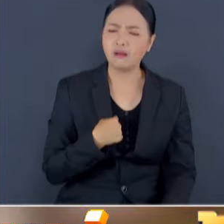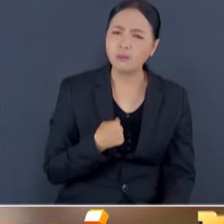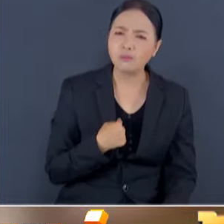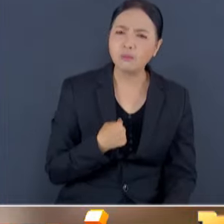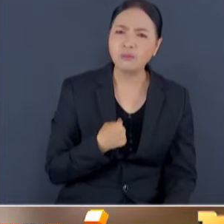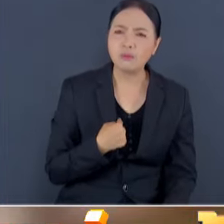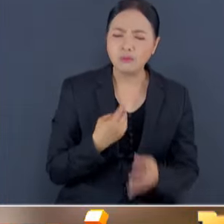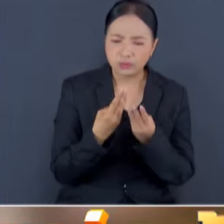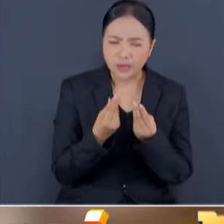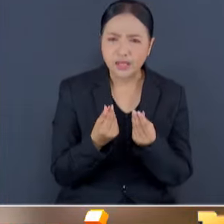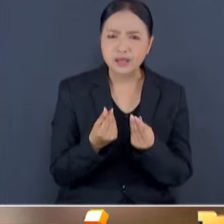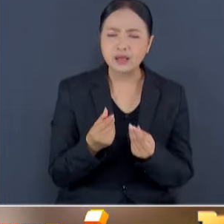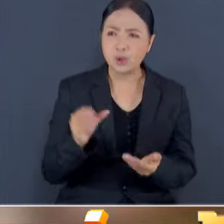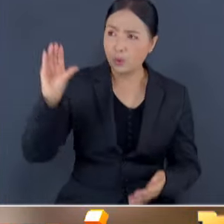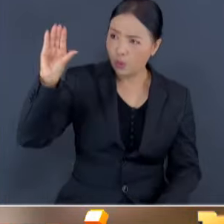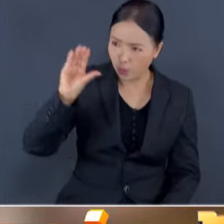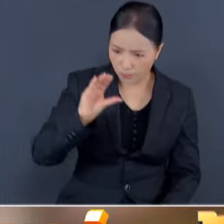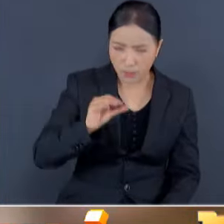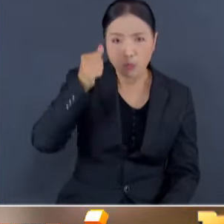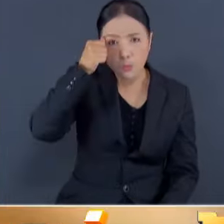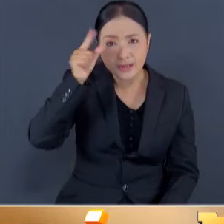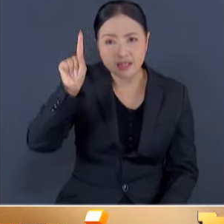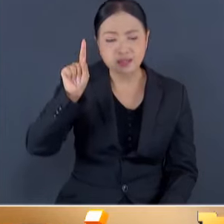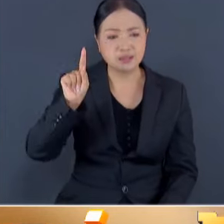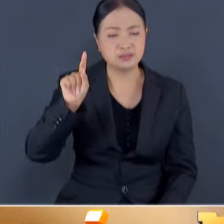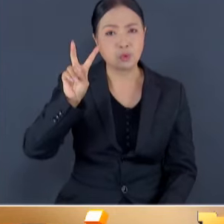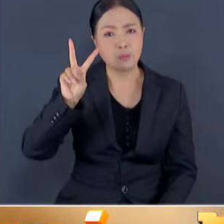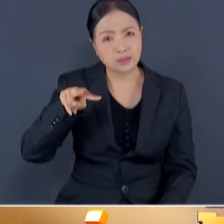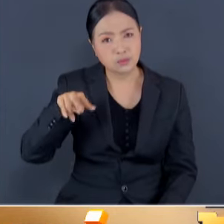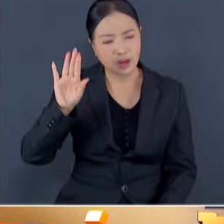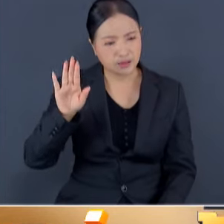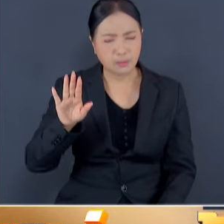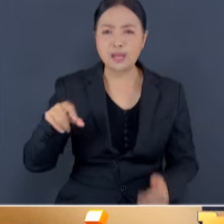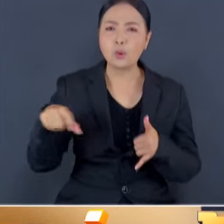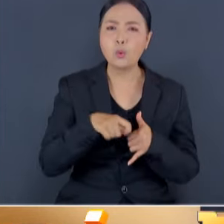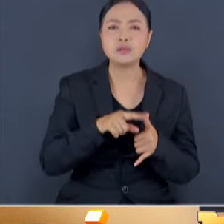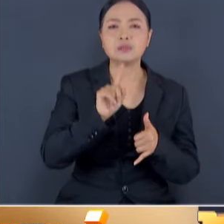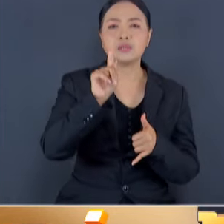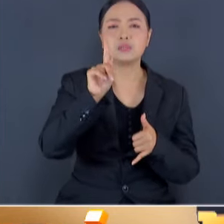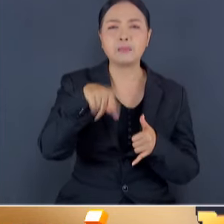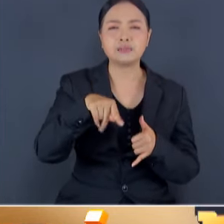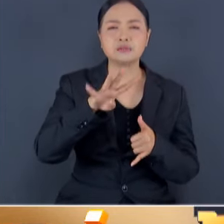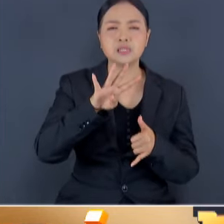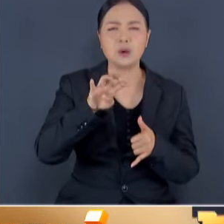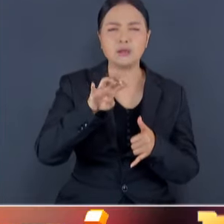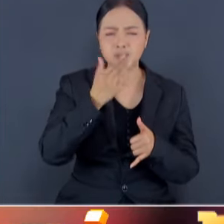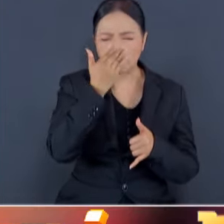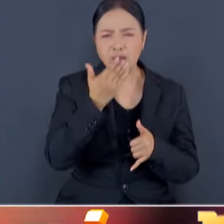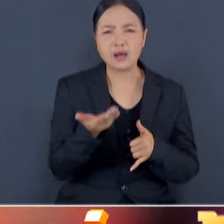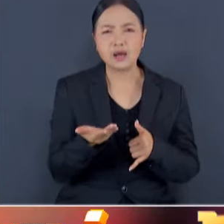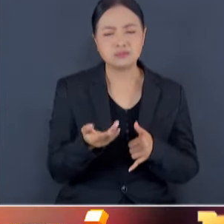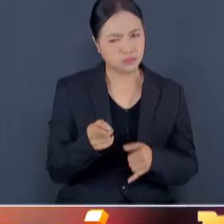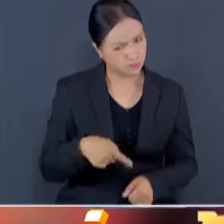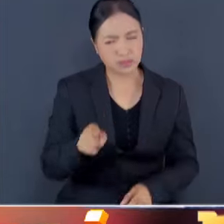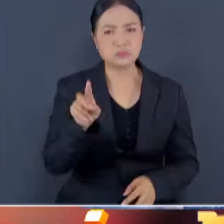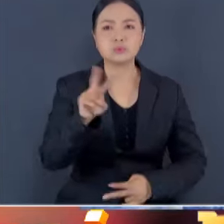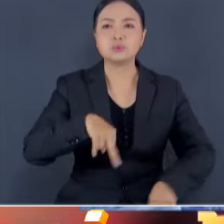ว่าตัวเลขที่งบประมาณที่มันได้กับที่โอนมาให้ครูเวรทำอาหารเนี่ยมันไม่สอดคล้องกันหอยากให้มีการ